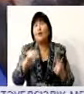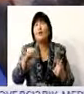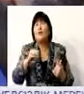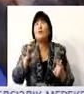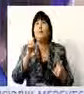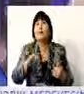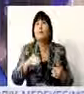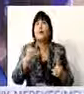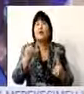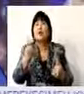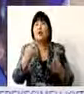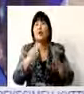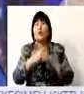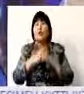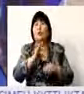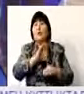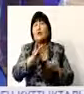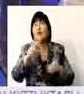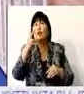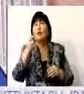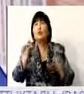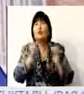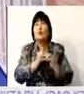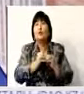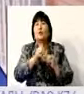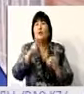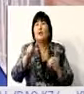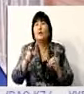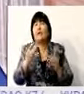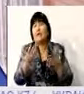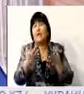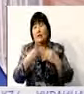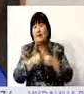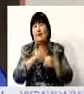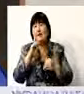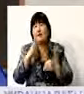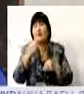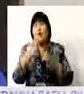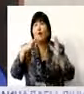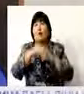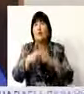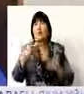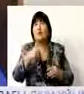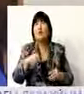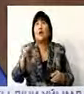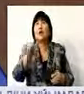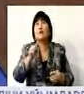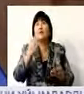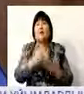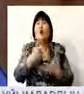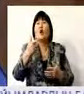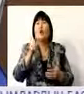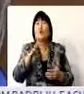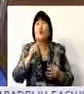Батыр көшесіне 2 тұрғын үй пайдалануға беріліп, 210 отбасына пәтер кілті табысталды. Баспаналы болғандардың қатарында Күлсін Арзымбетова да бар.